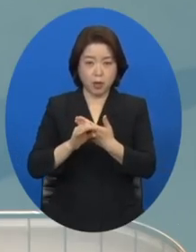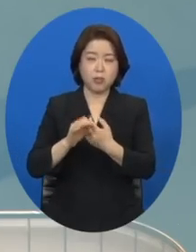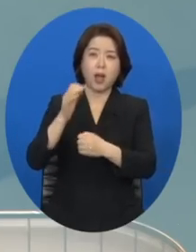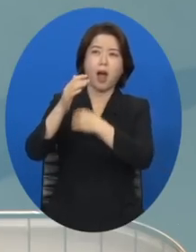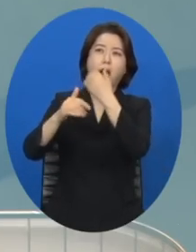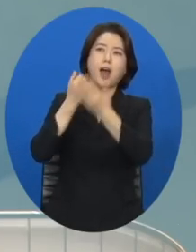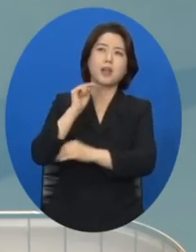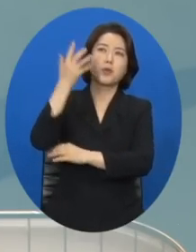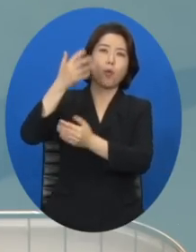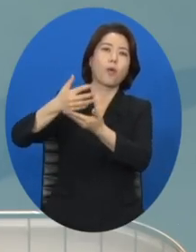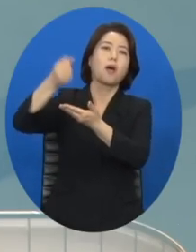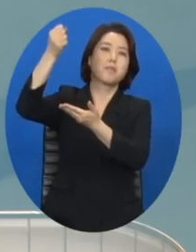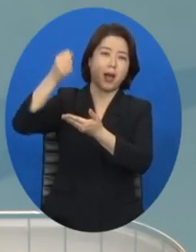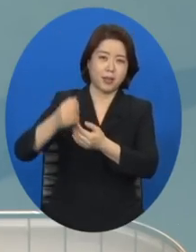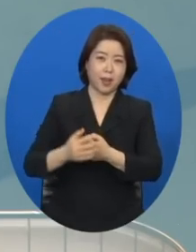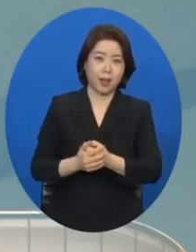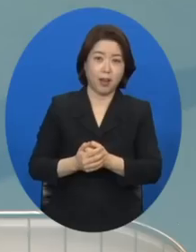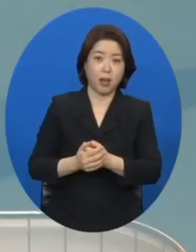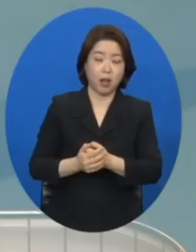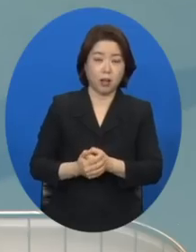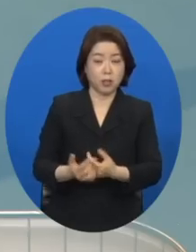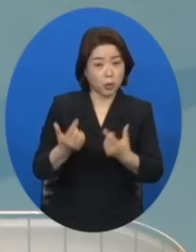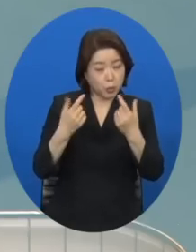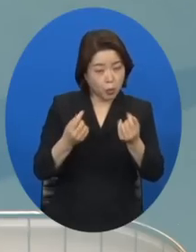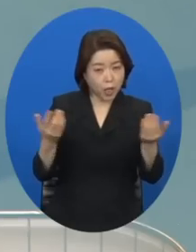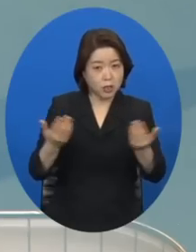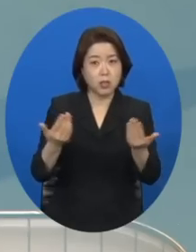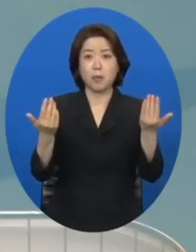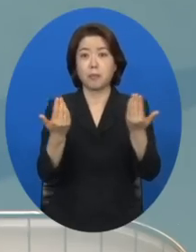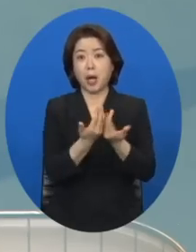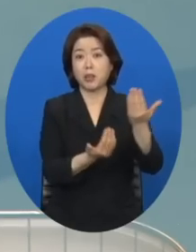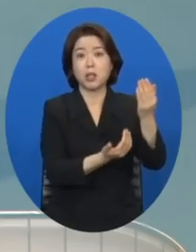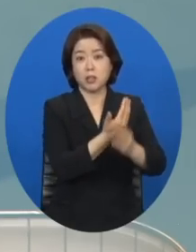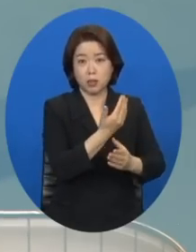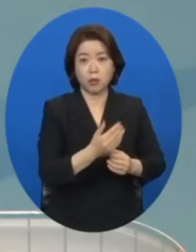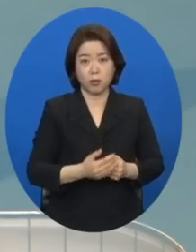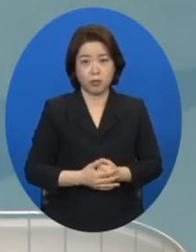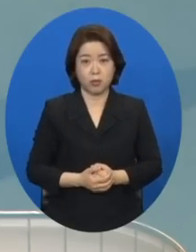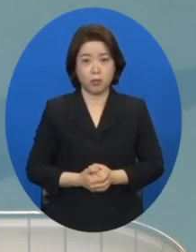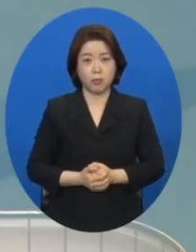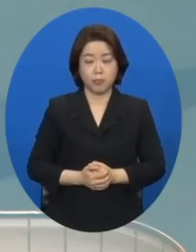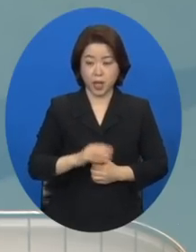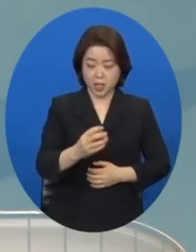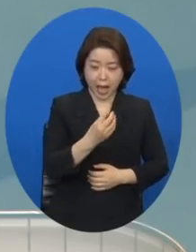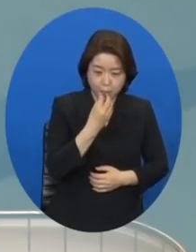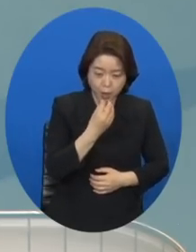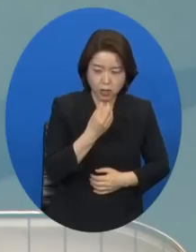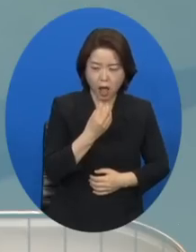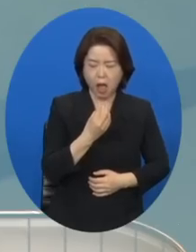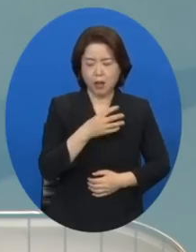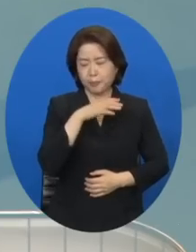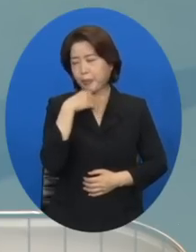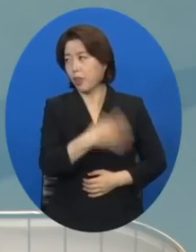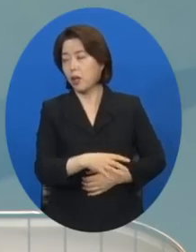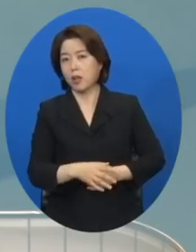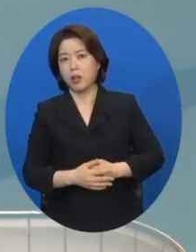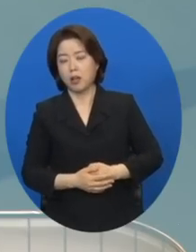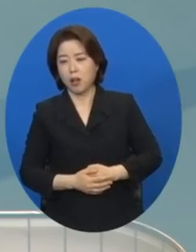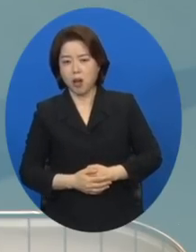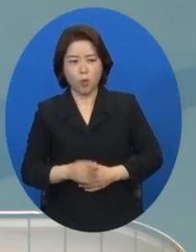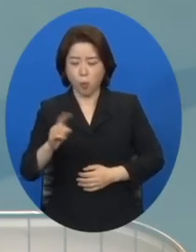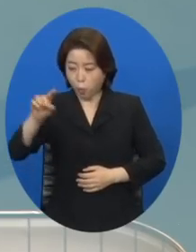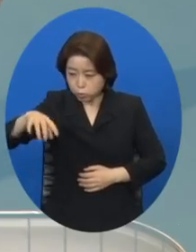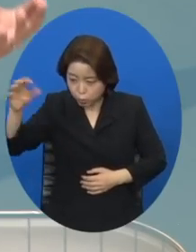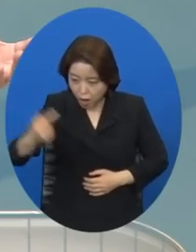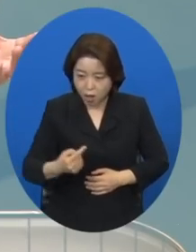영광 받으시는 건데요 근데 똑같은 일이 반대로 벌어질 수도 있다는 것 딱 먹었는데 맛이 이상해 어디서 온 거지